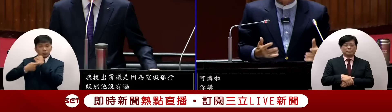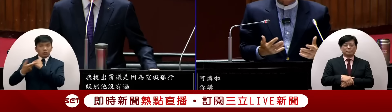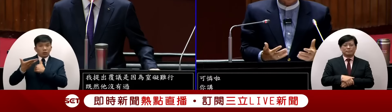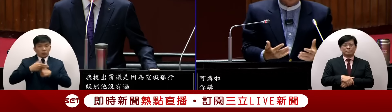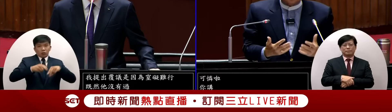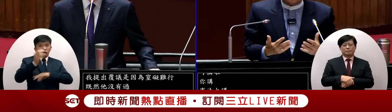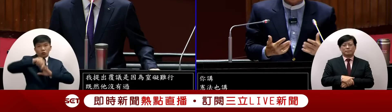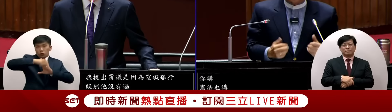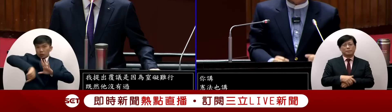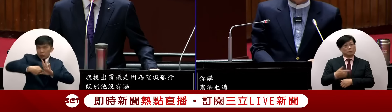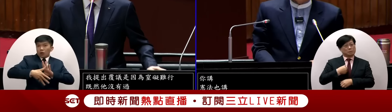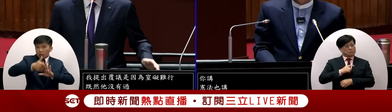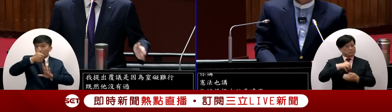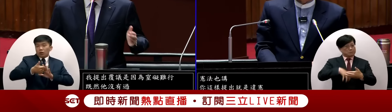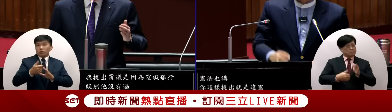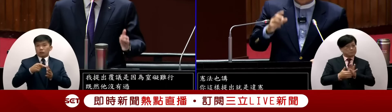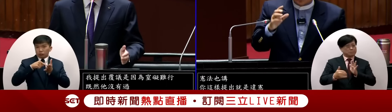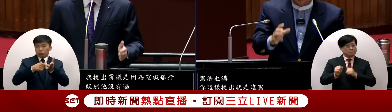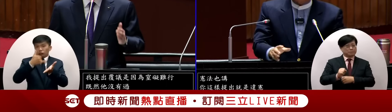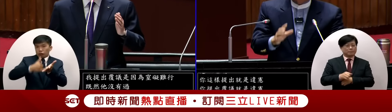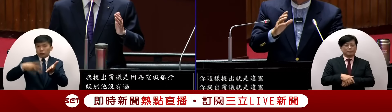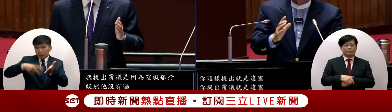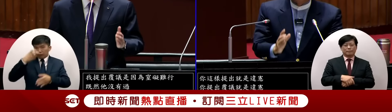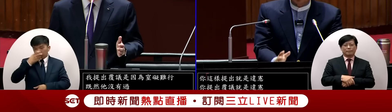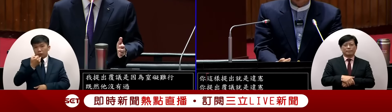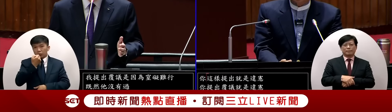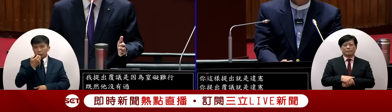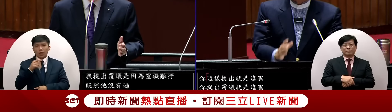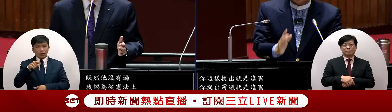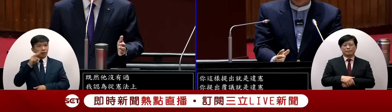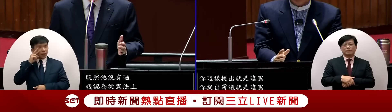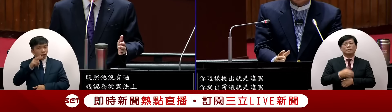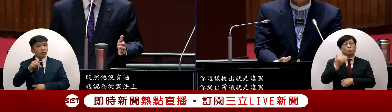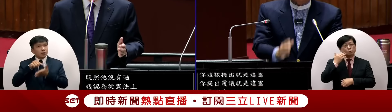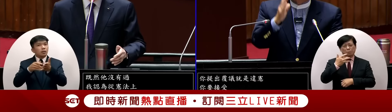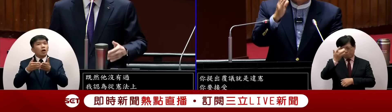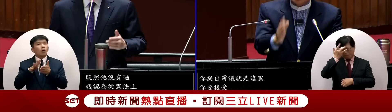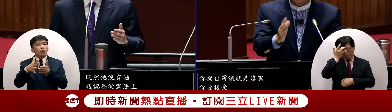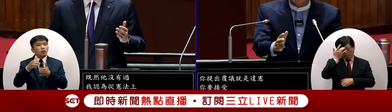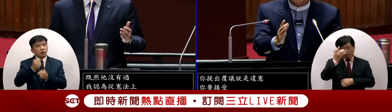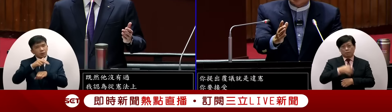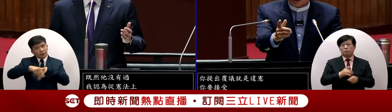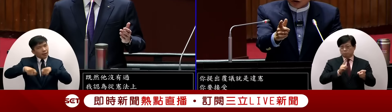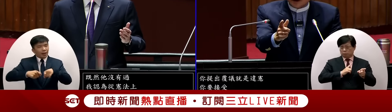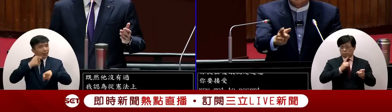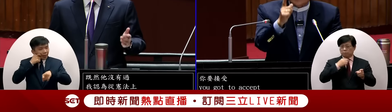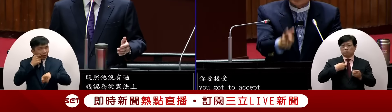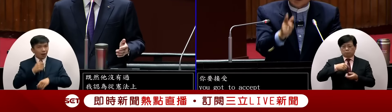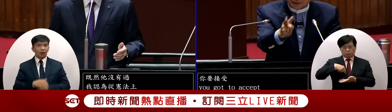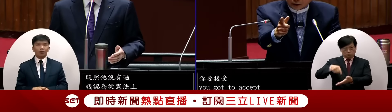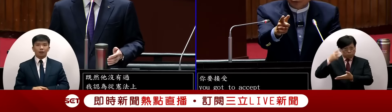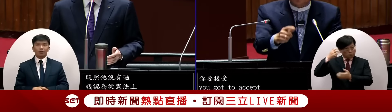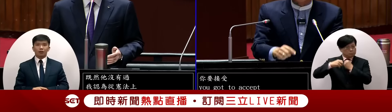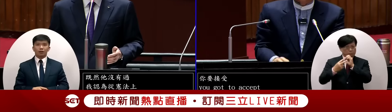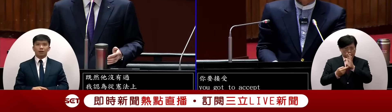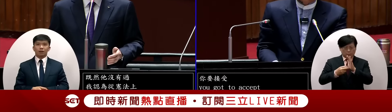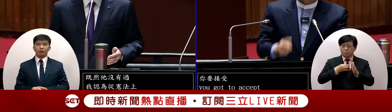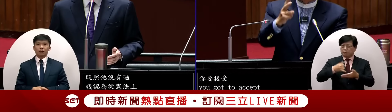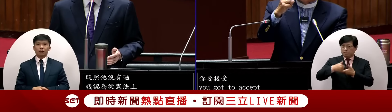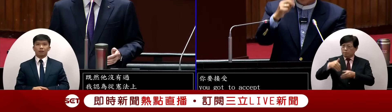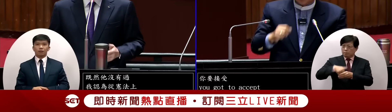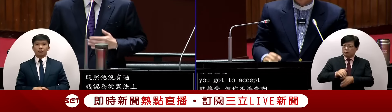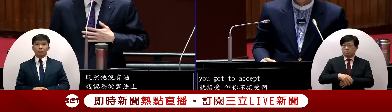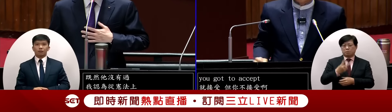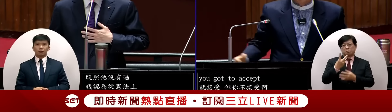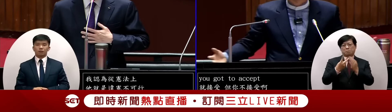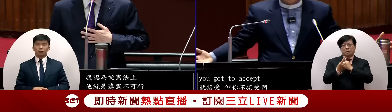出复议的权利 啊。你不能接受啊。 复议是因为自爱难行。 如果自爱难行的话，你可以提释宪，但是你不要提复议，二